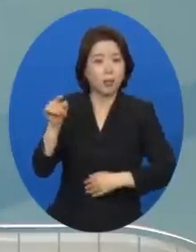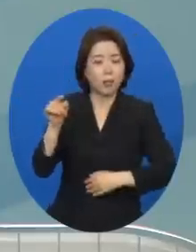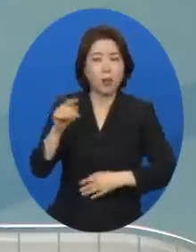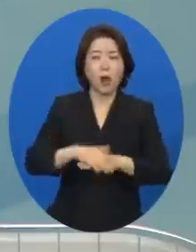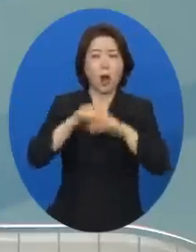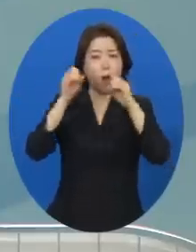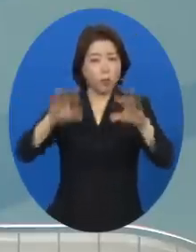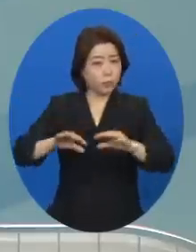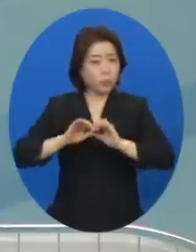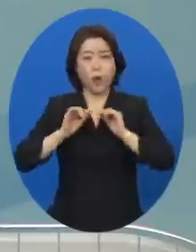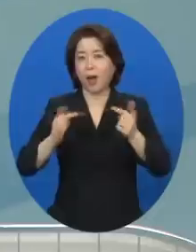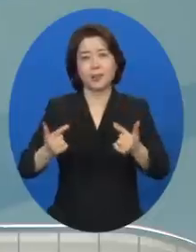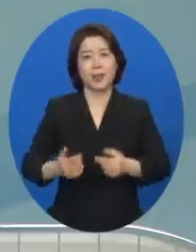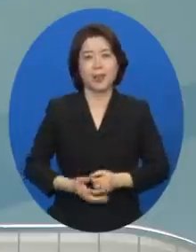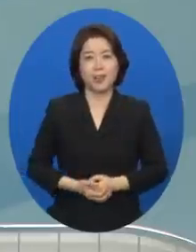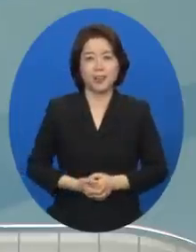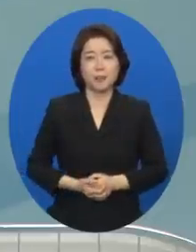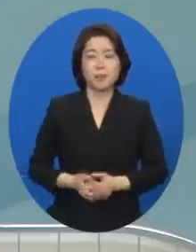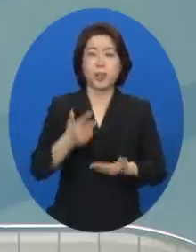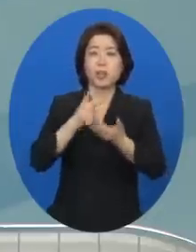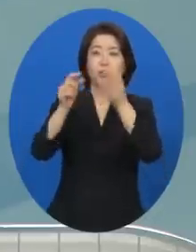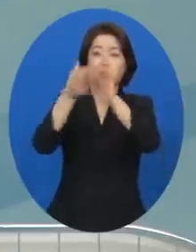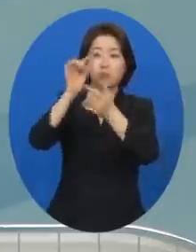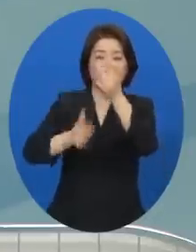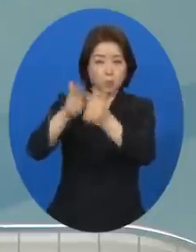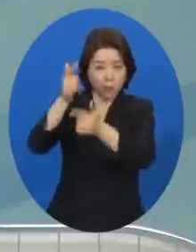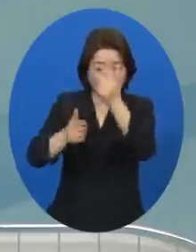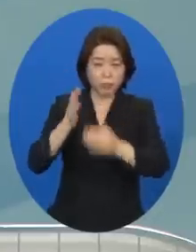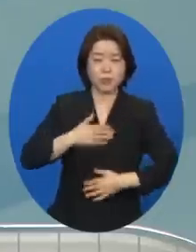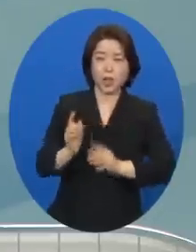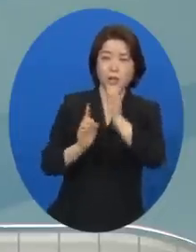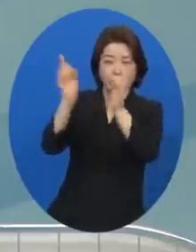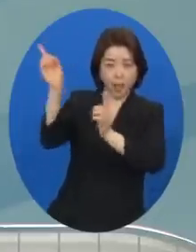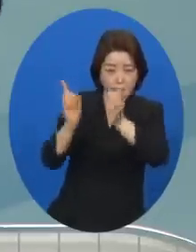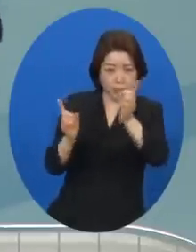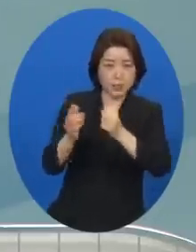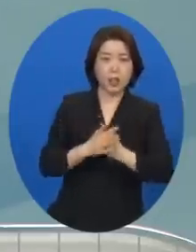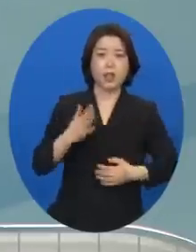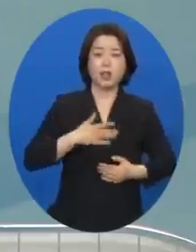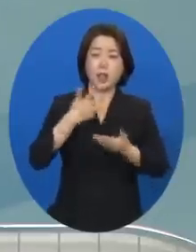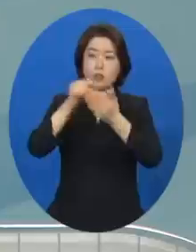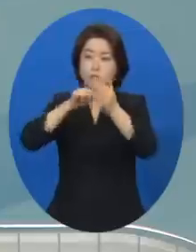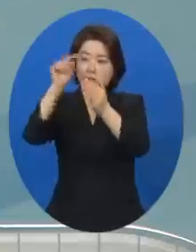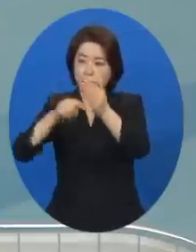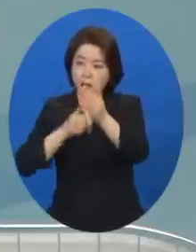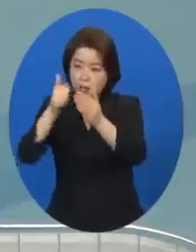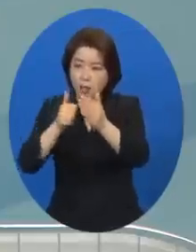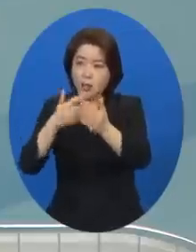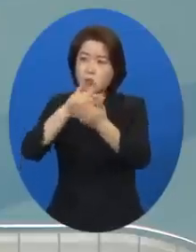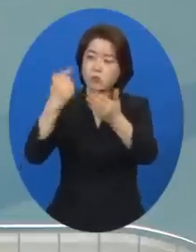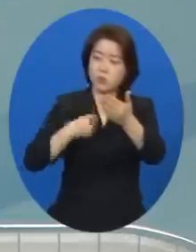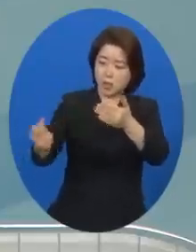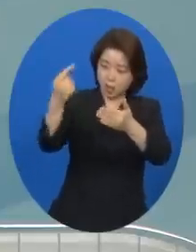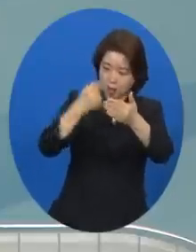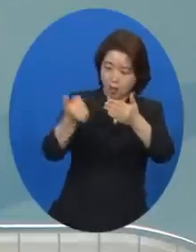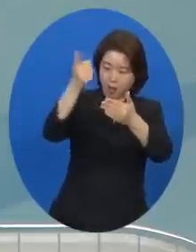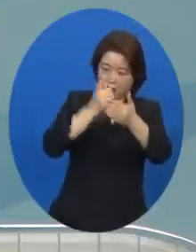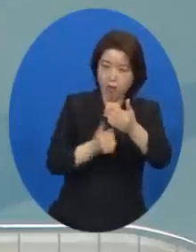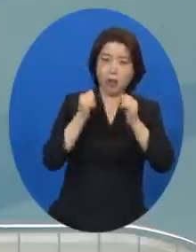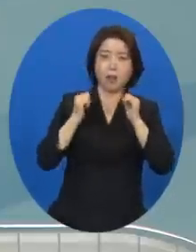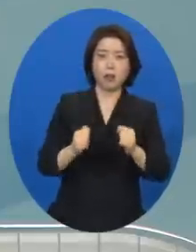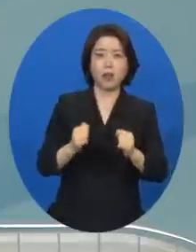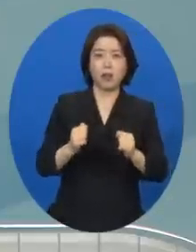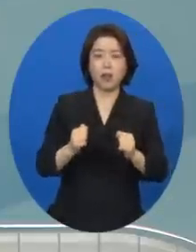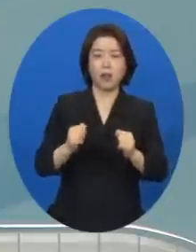아니었구나 주님은 보던 안보고 나는 가지고 나는 주님 안에 주님이 지금 내 안에 거하시는 것이